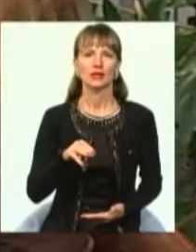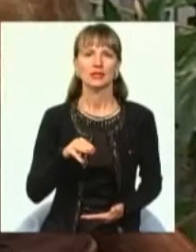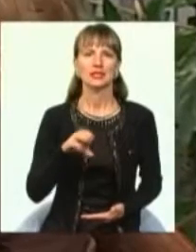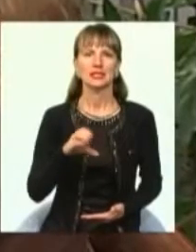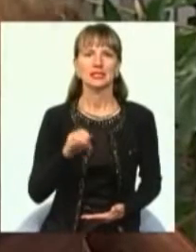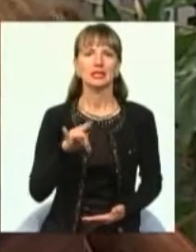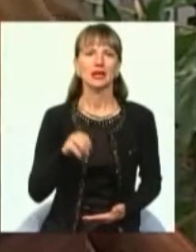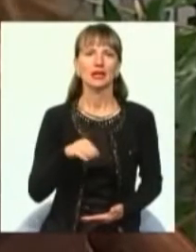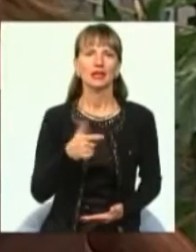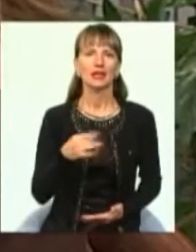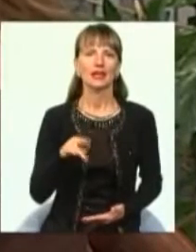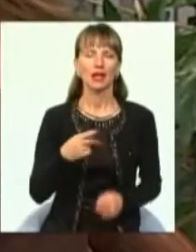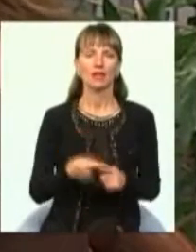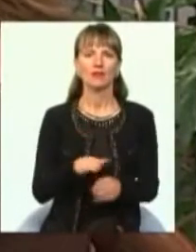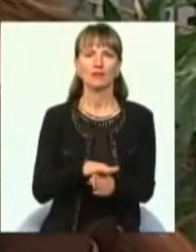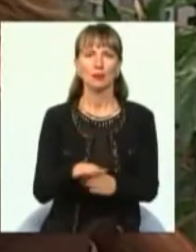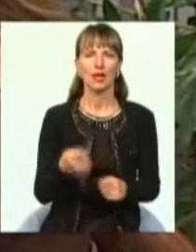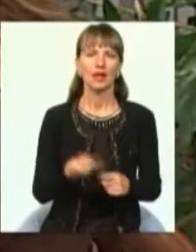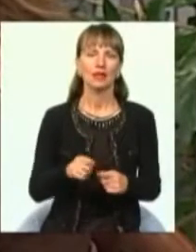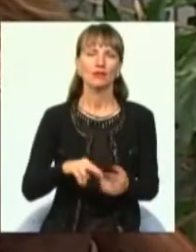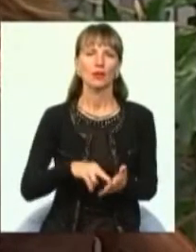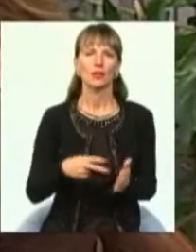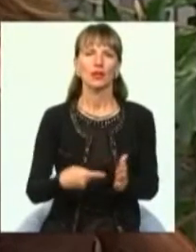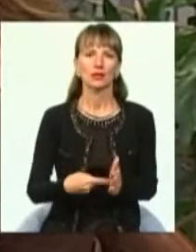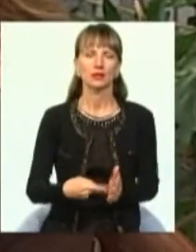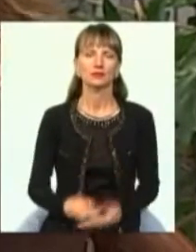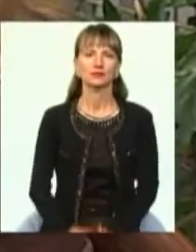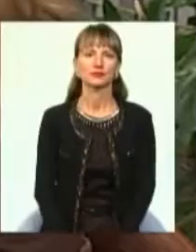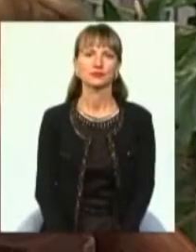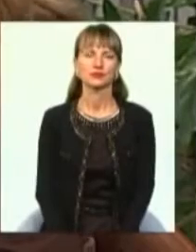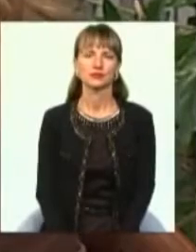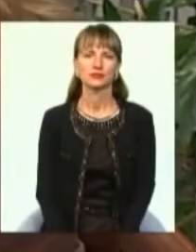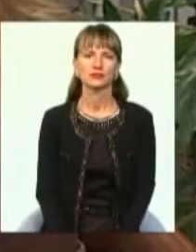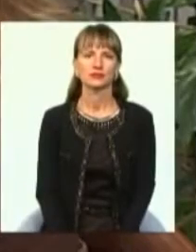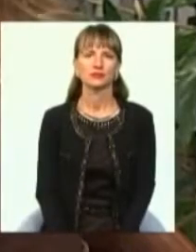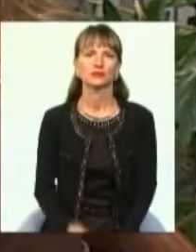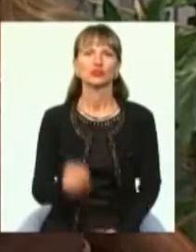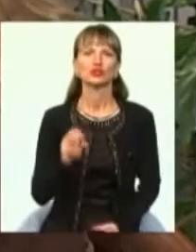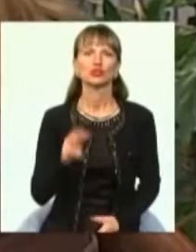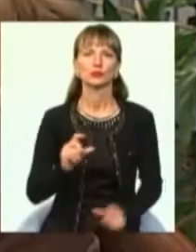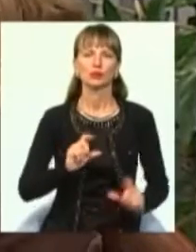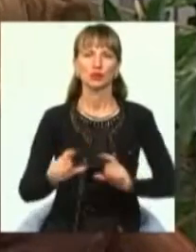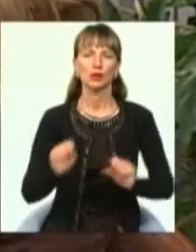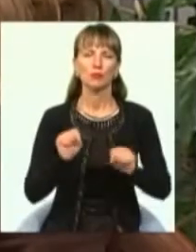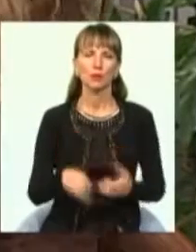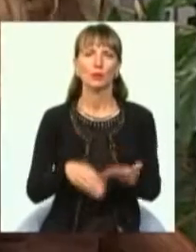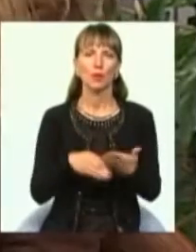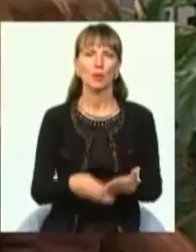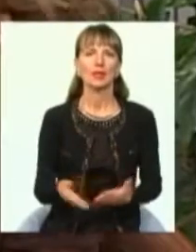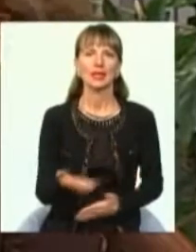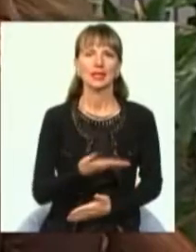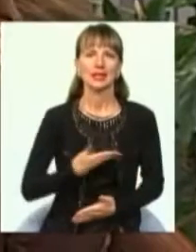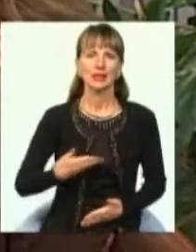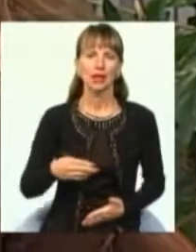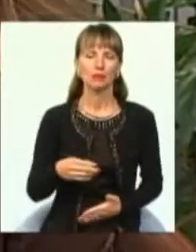власне, виконання цього плану. Так от, як ти там запланував, це ти так і рухаєш. Чим шахи можуть допомогти нам, ну, бодай,